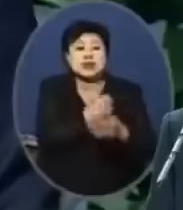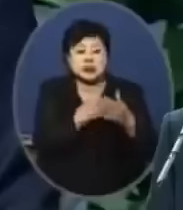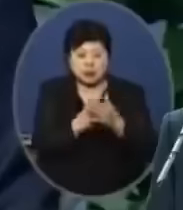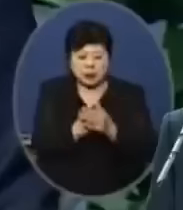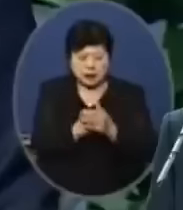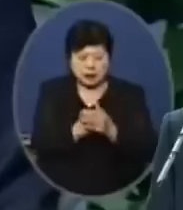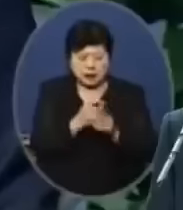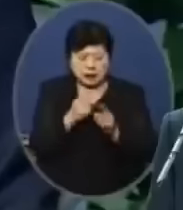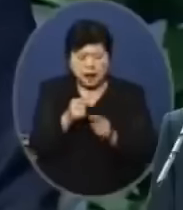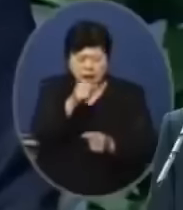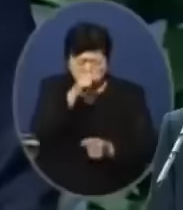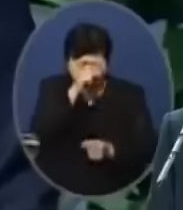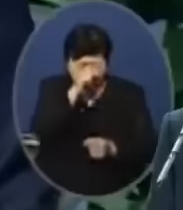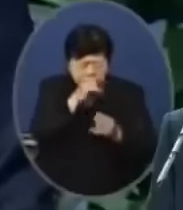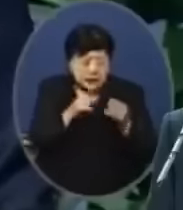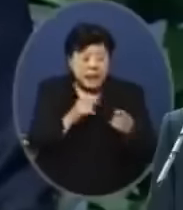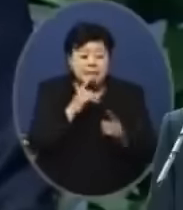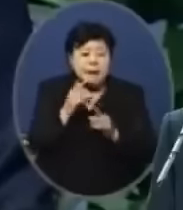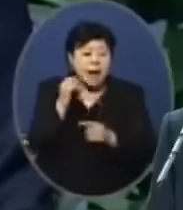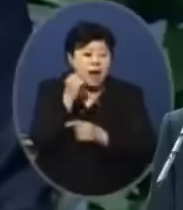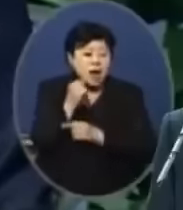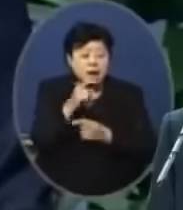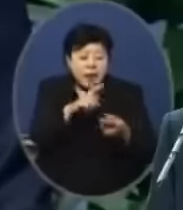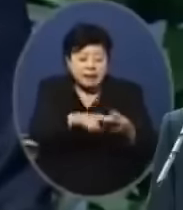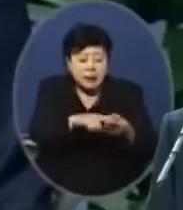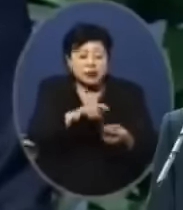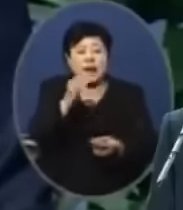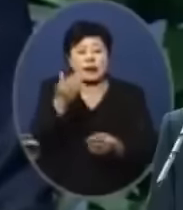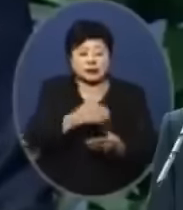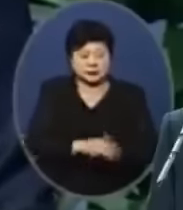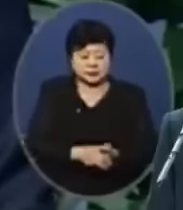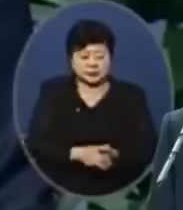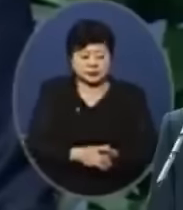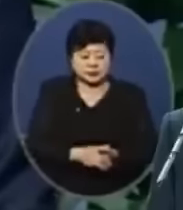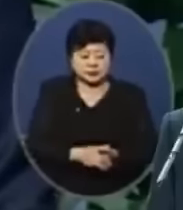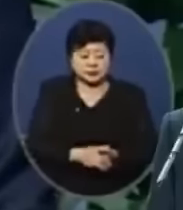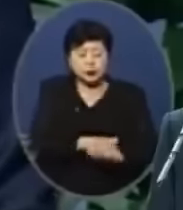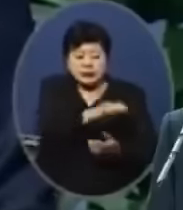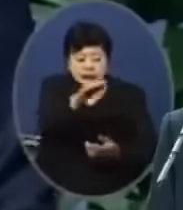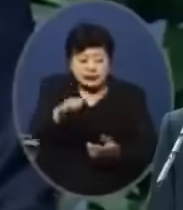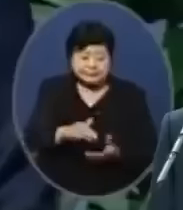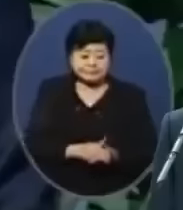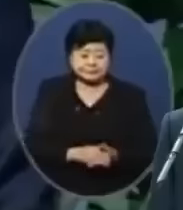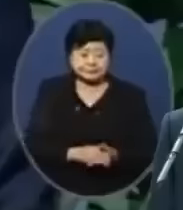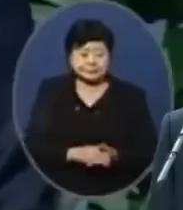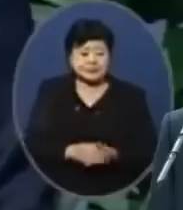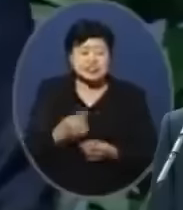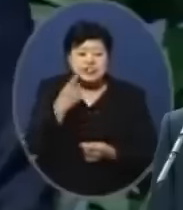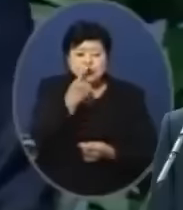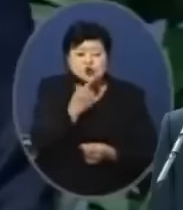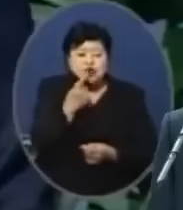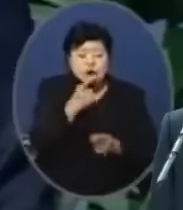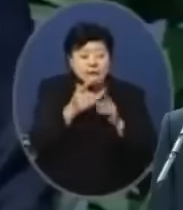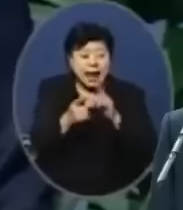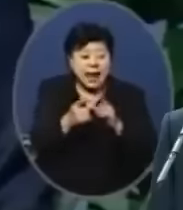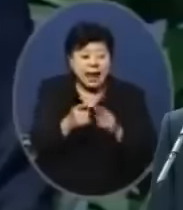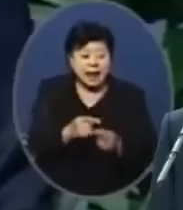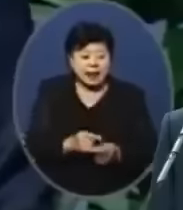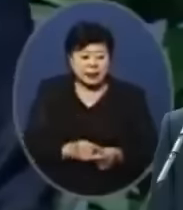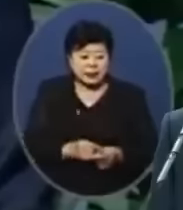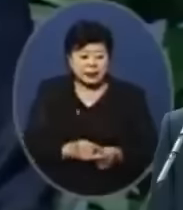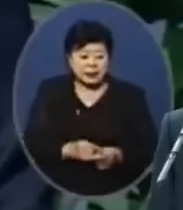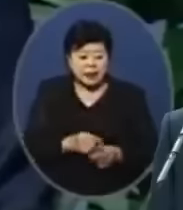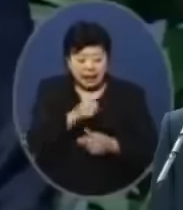것입니다. 말하기를 좋아하는 사람은 그 말대로 되는 것입니다. 우리가 입술의 말을 하면 그